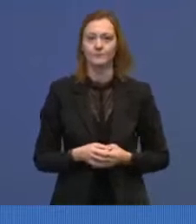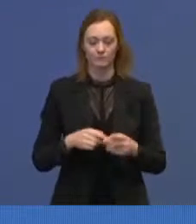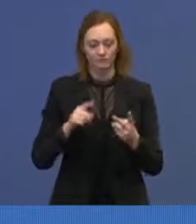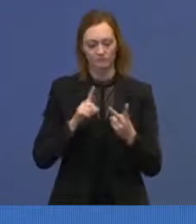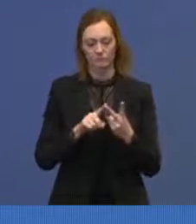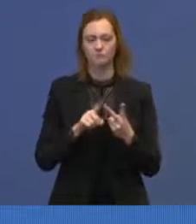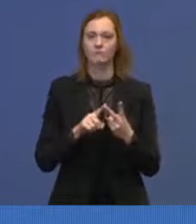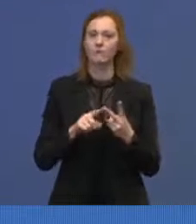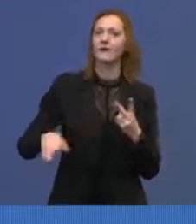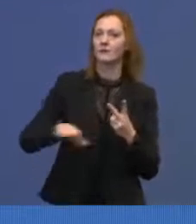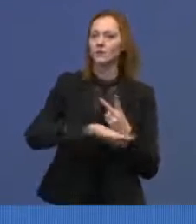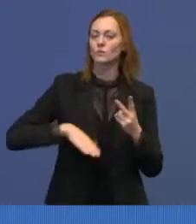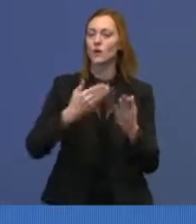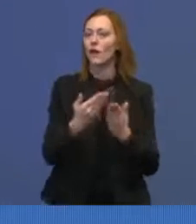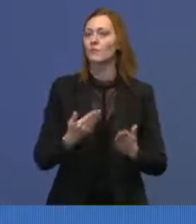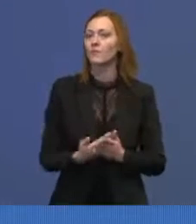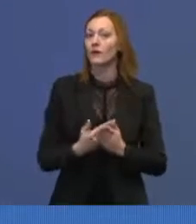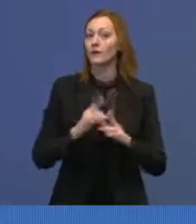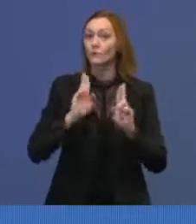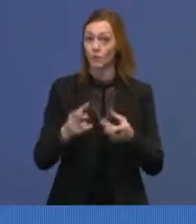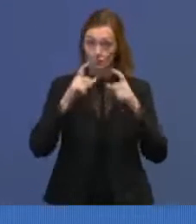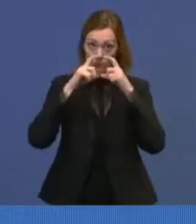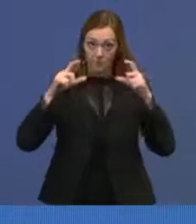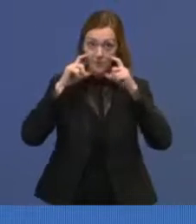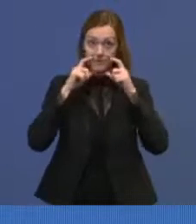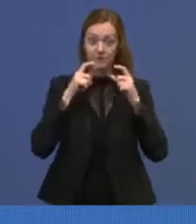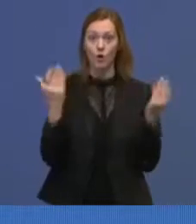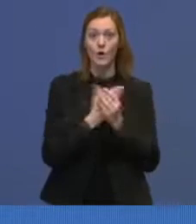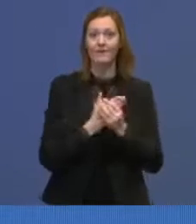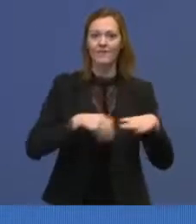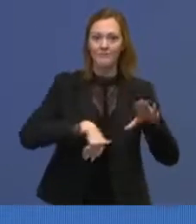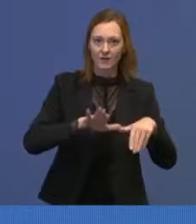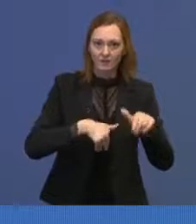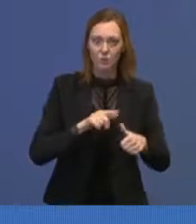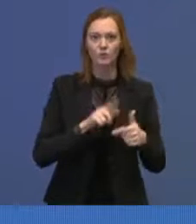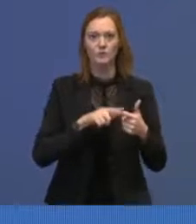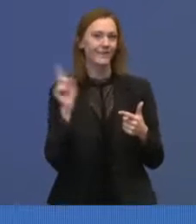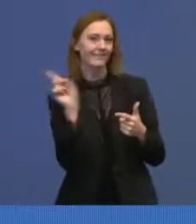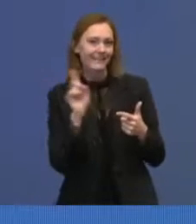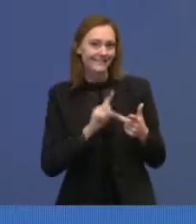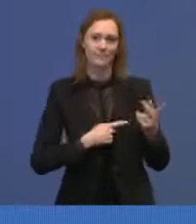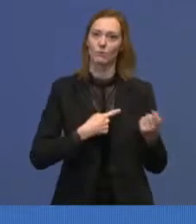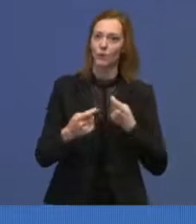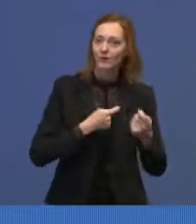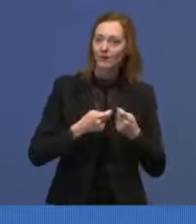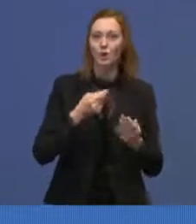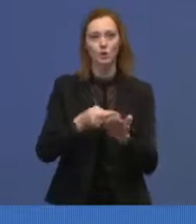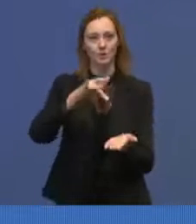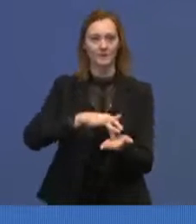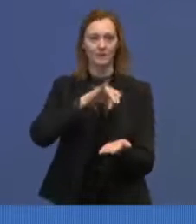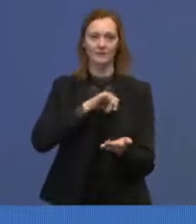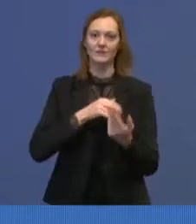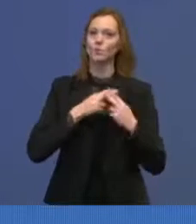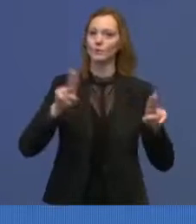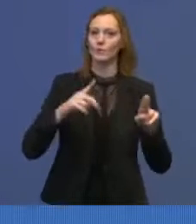dowladdu waxay kaloo soo saartay soo jeedin dalkoo dhan qusaysa kuna saabsan in afdabo la isticmaalo marka la raacayo gaadiid dadweyne iyo taxi iyo marka la joogo dukaamada iyo